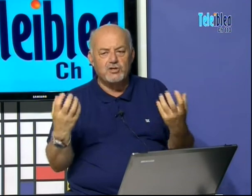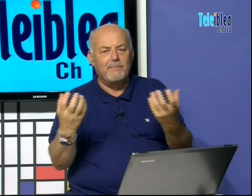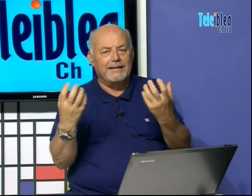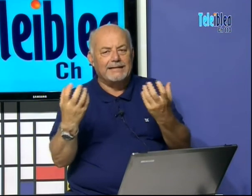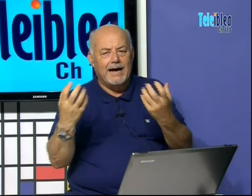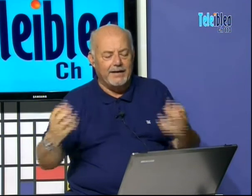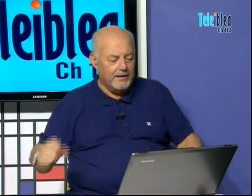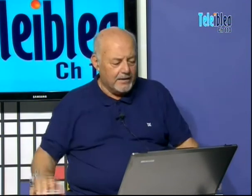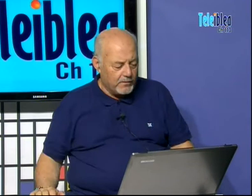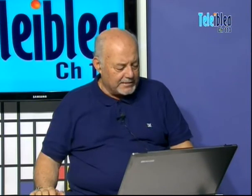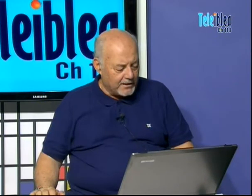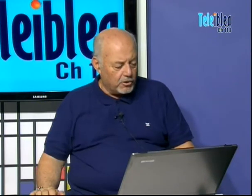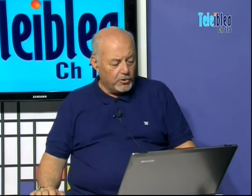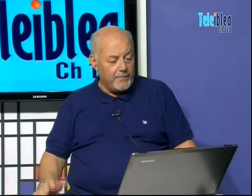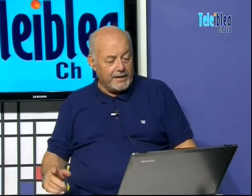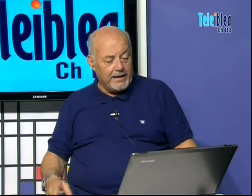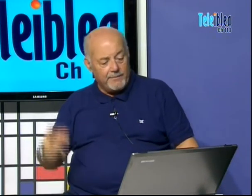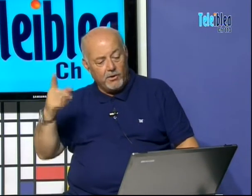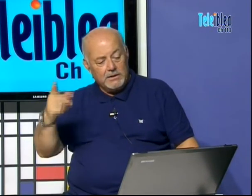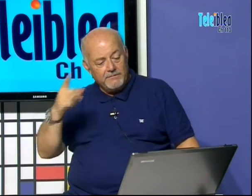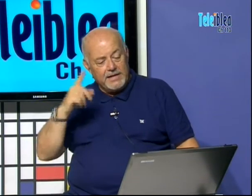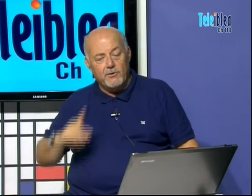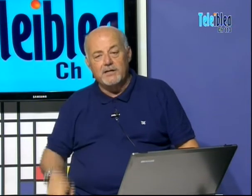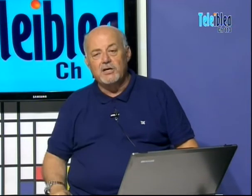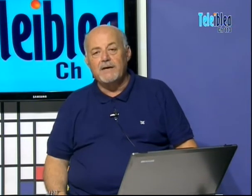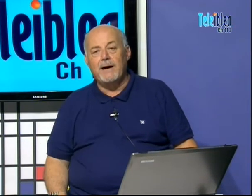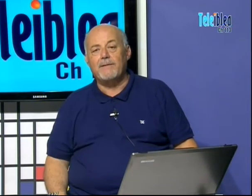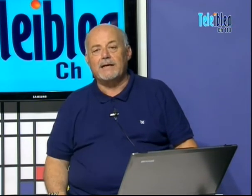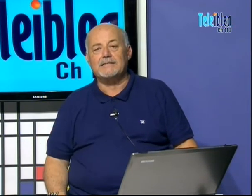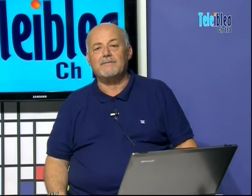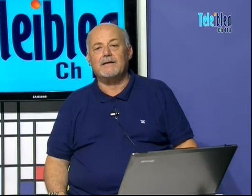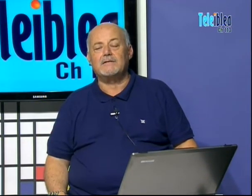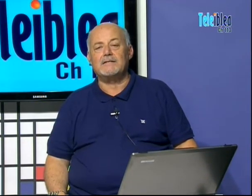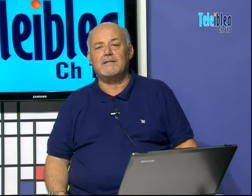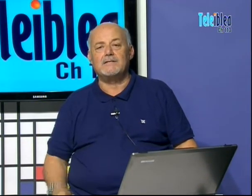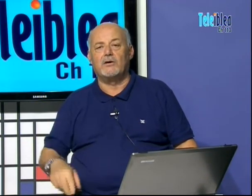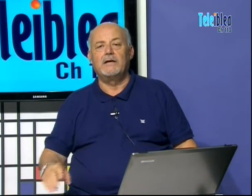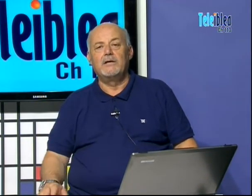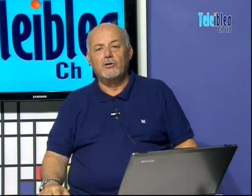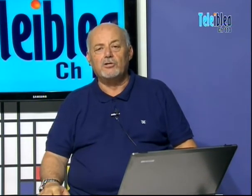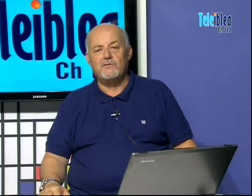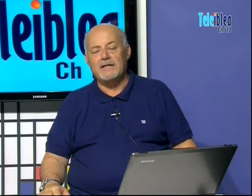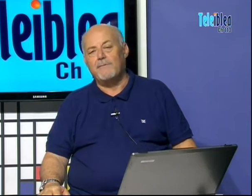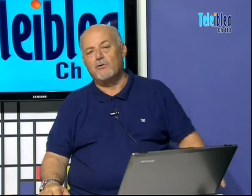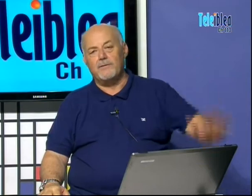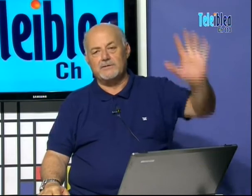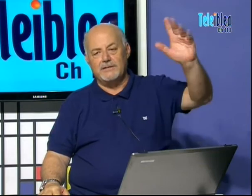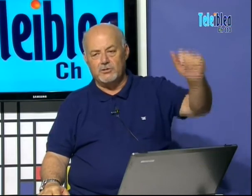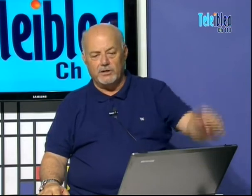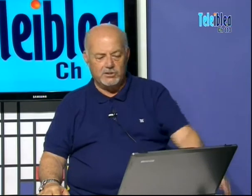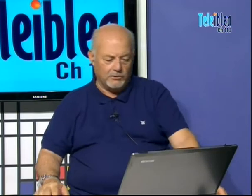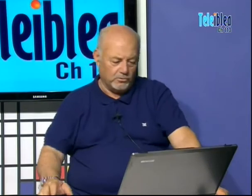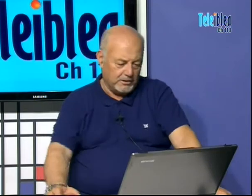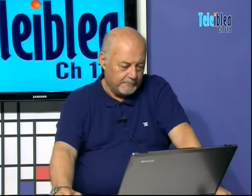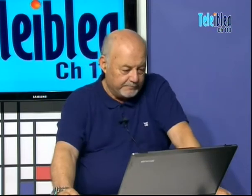per cementare questo accordo. Ne parleremo, vediamo ora Gianni Papa, grazie per la cortese attenzione. Noi ci vediamo con le prossime